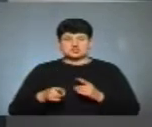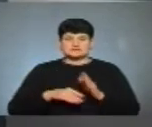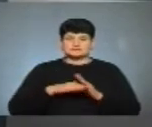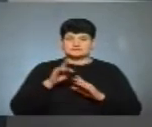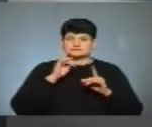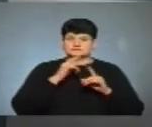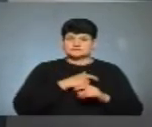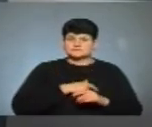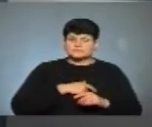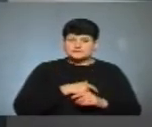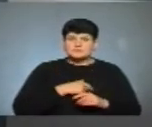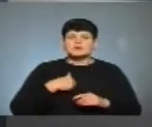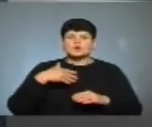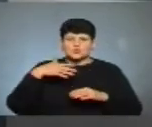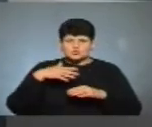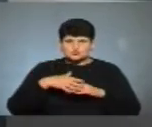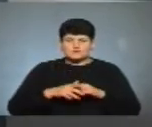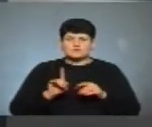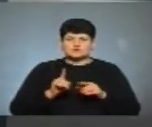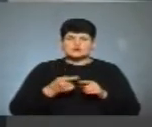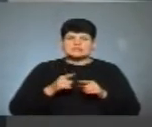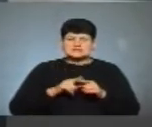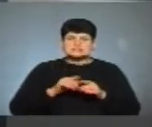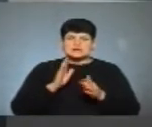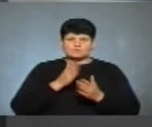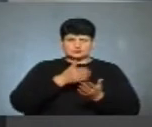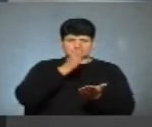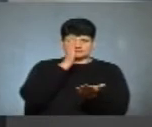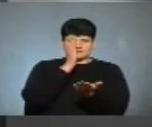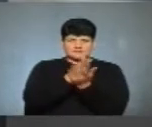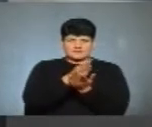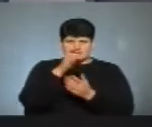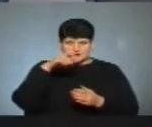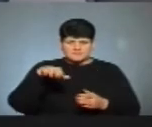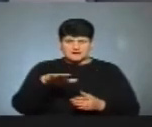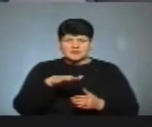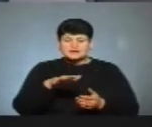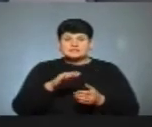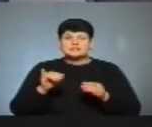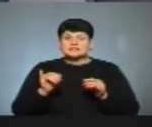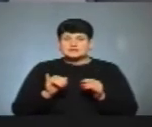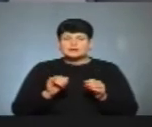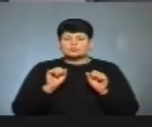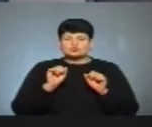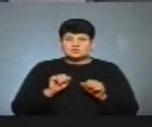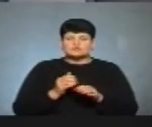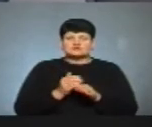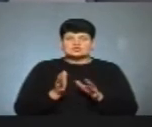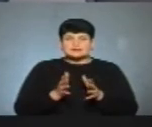парламент, то, відповідно, ми розуміємо, що це буде вектор країни визначатись, і, можливо, частина